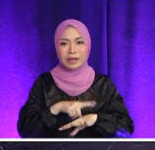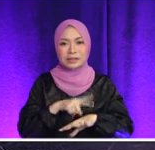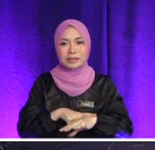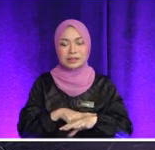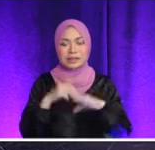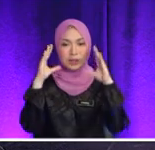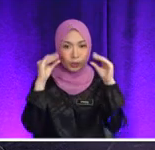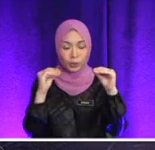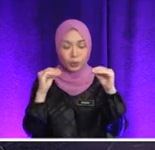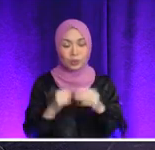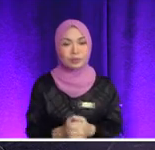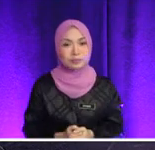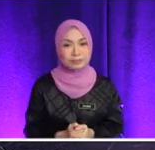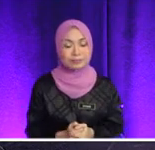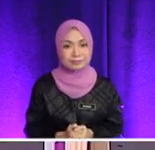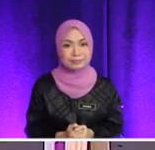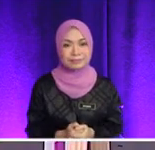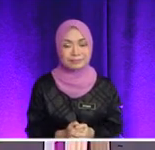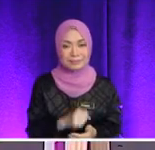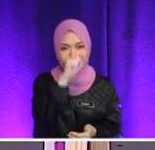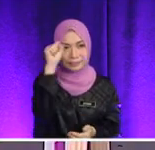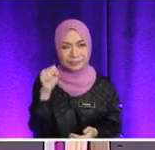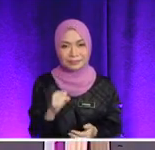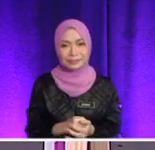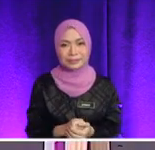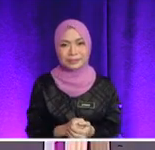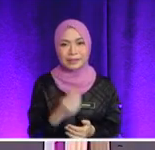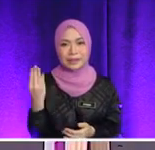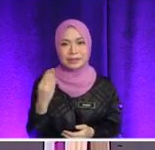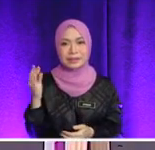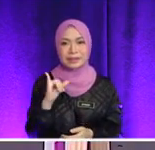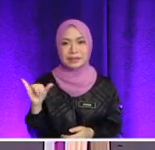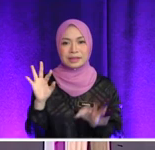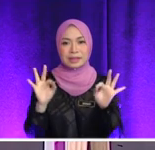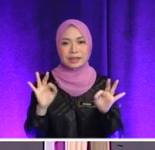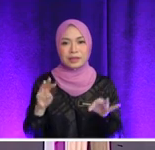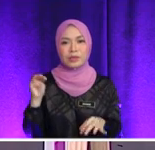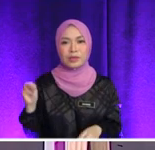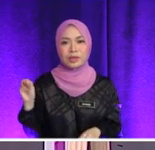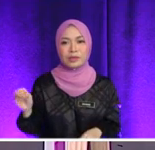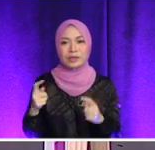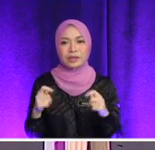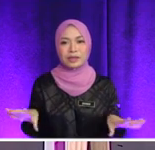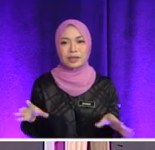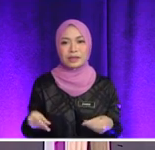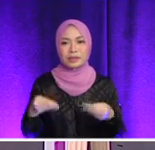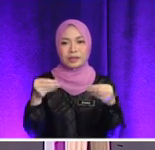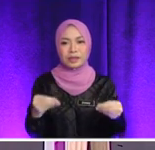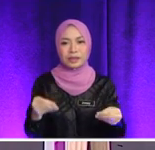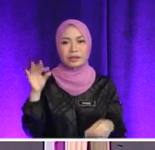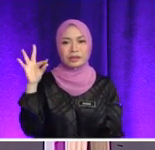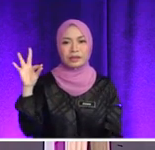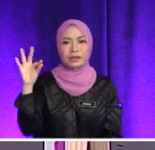eee diberi flip classroom oke Ya ini salah satu teknik